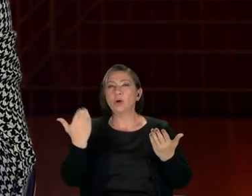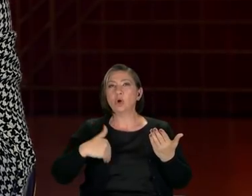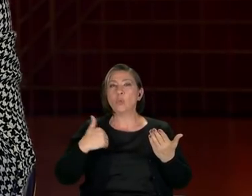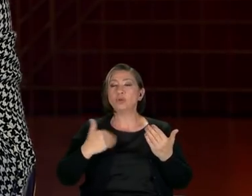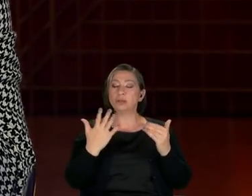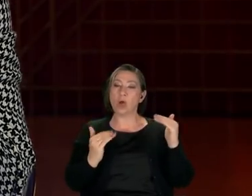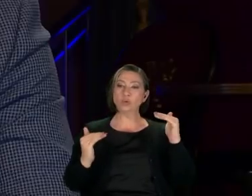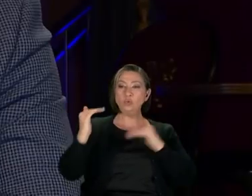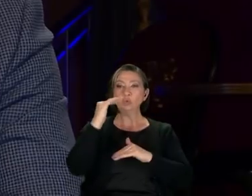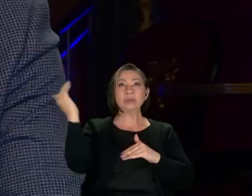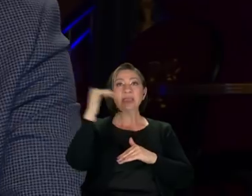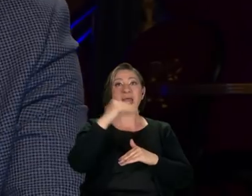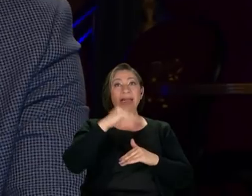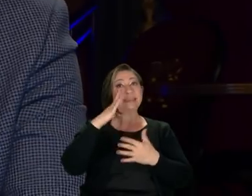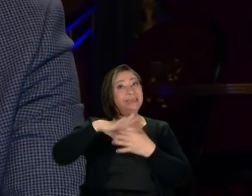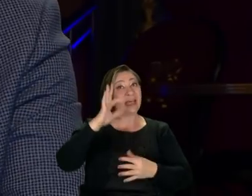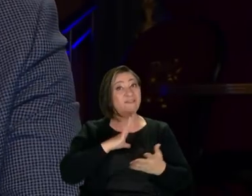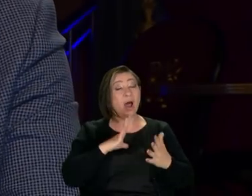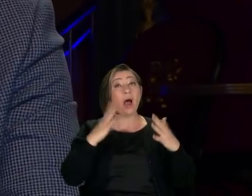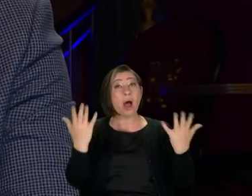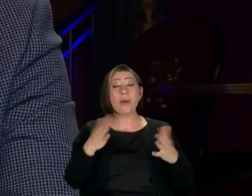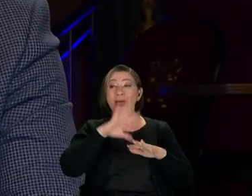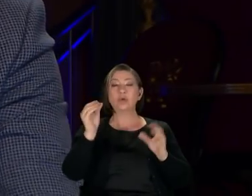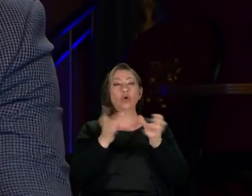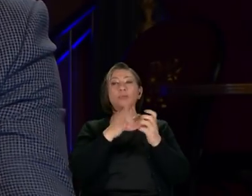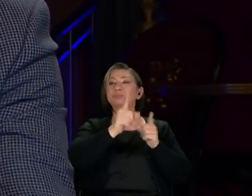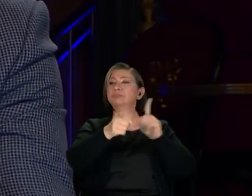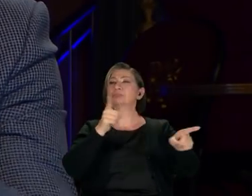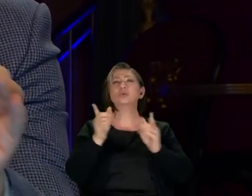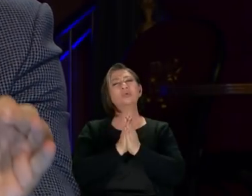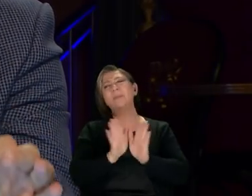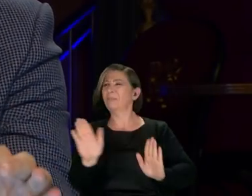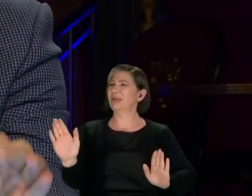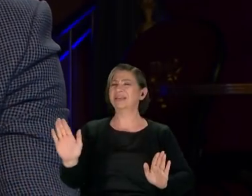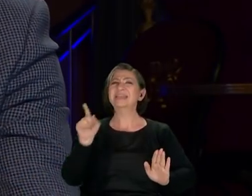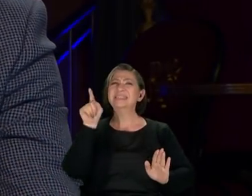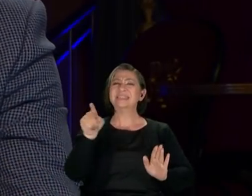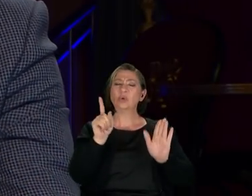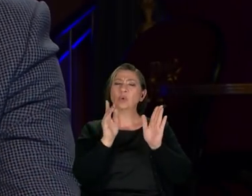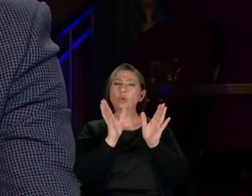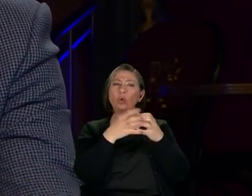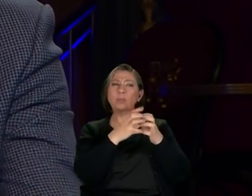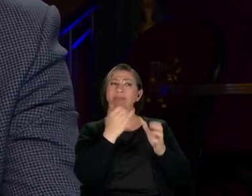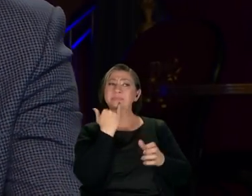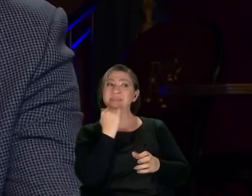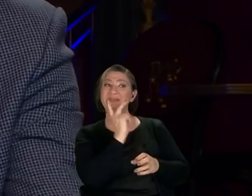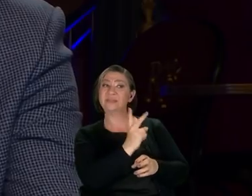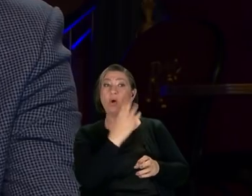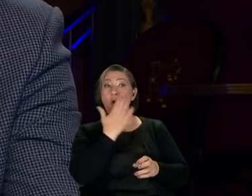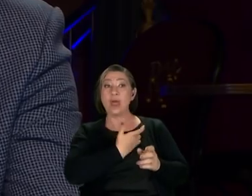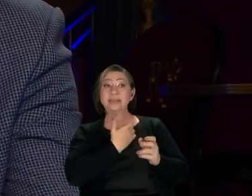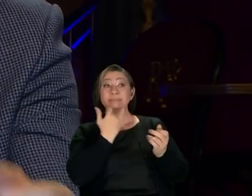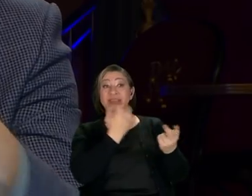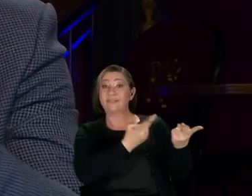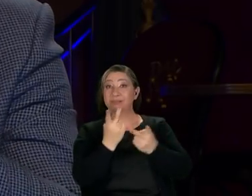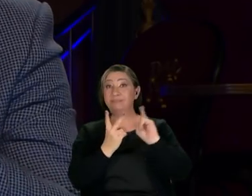kamudan da çok üst düzey insanlar geldi ama hepsini kulüplere verdim. Dedim kusura bakmayın. Siz kulüplerin misafirisiniz, öğrenciler